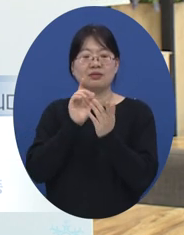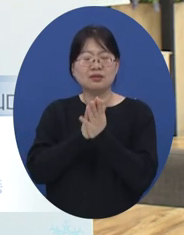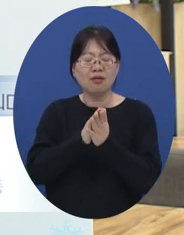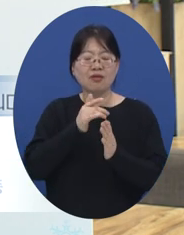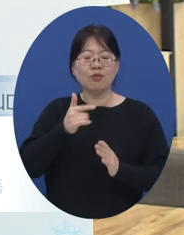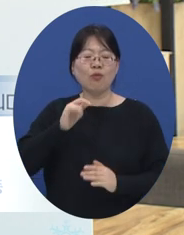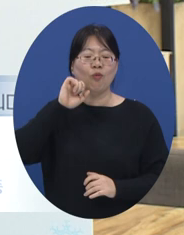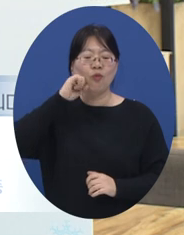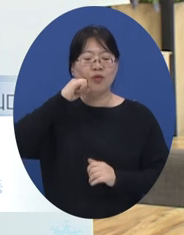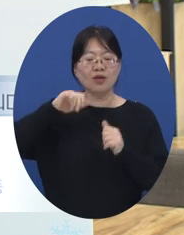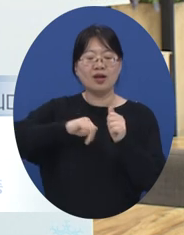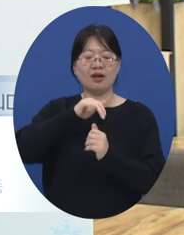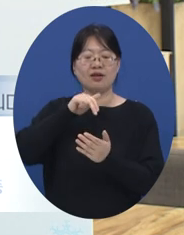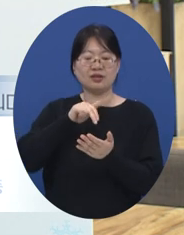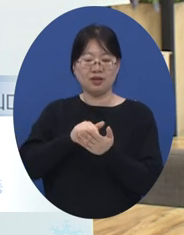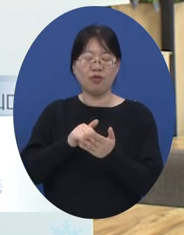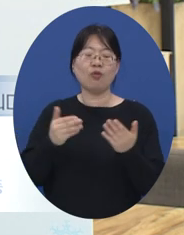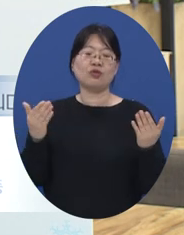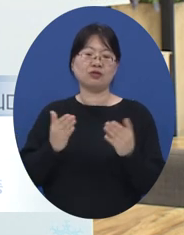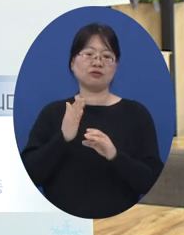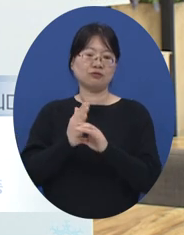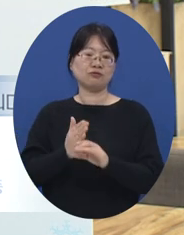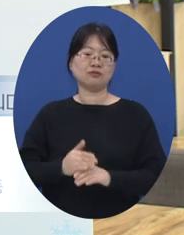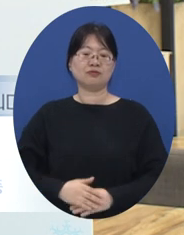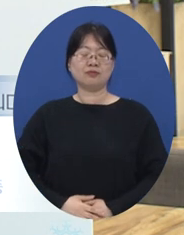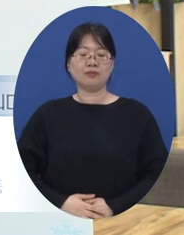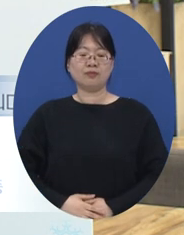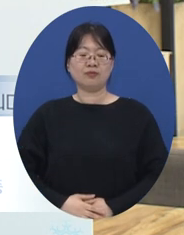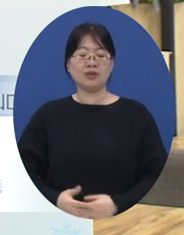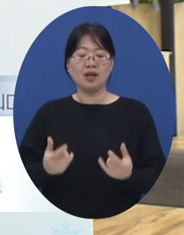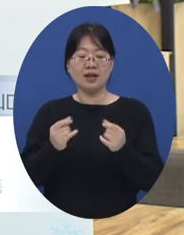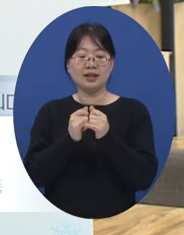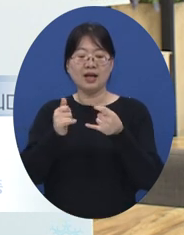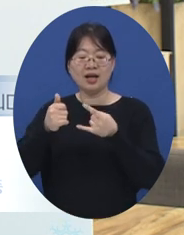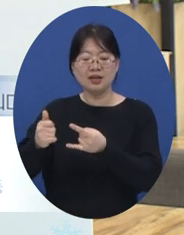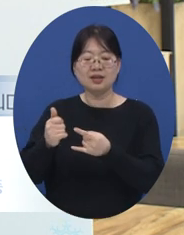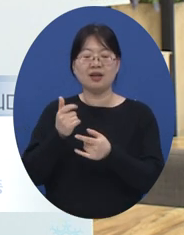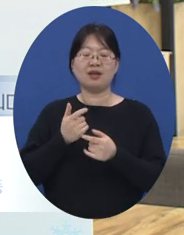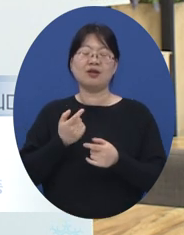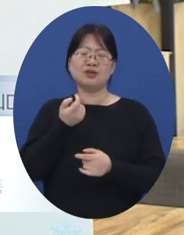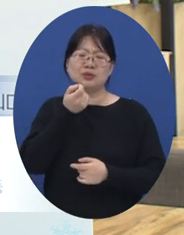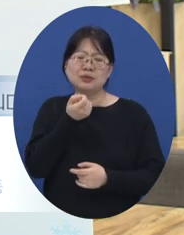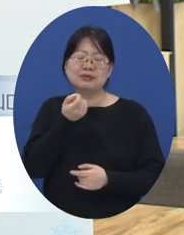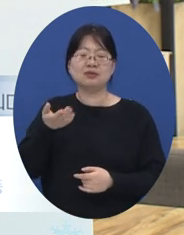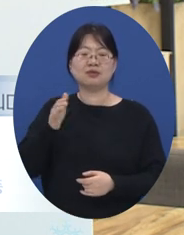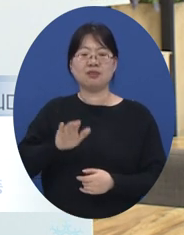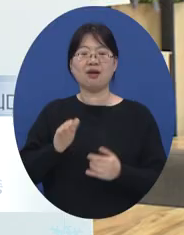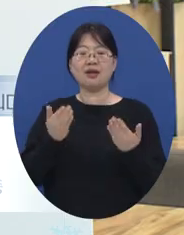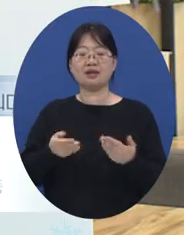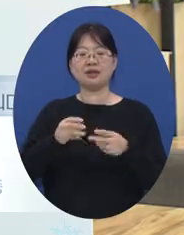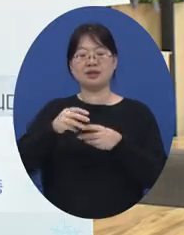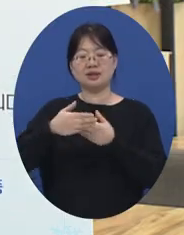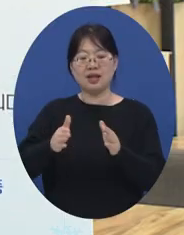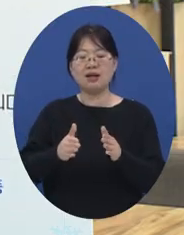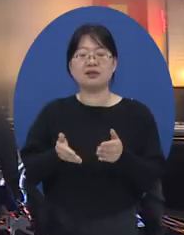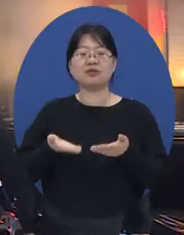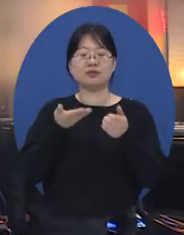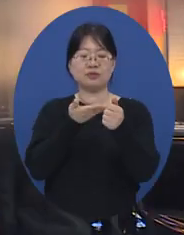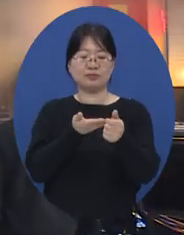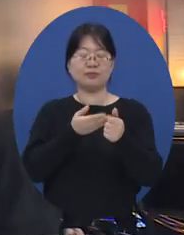굉장히 어려운 여건 속에서 일을 하게 됩니다. 이런 분들에게 조금이나마 쉴 수 있는 공간을